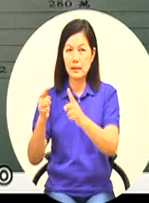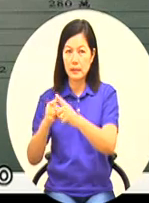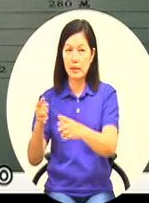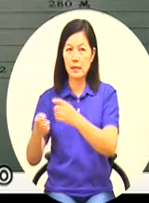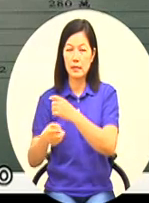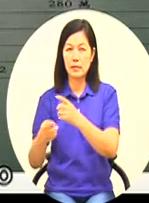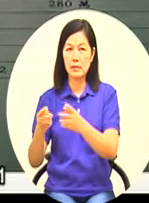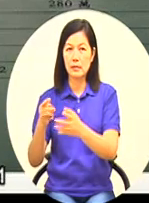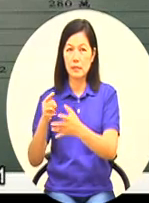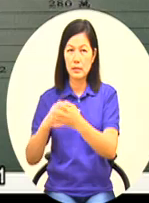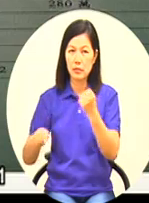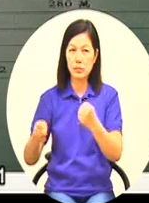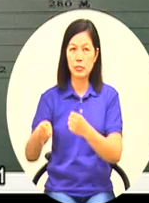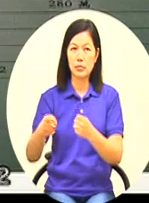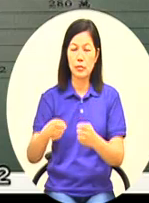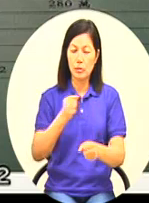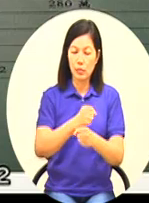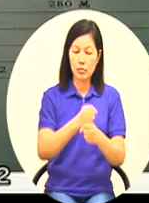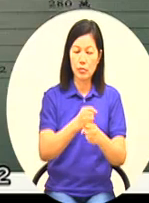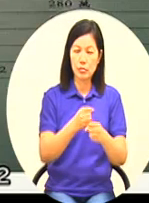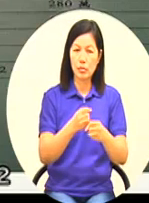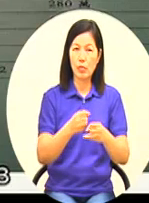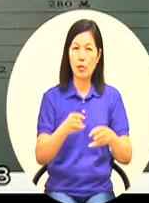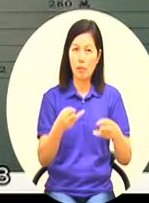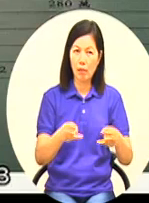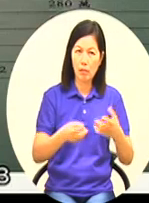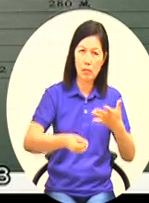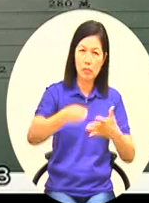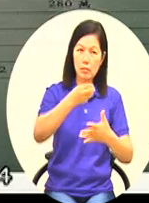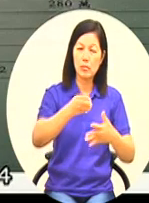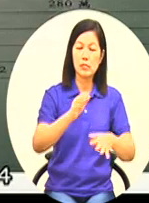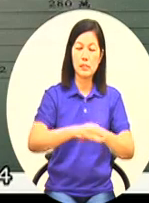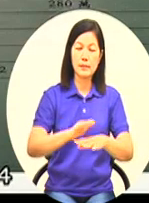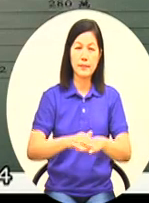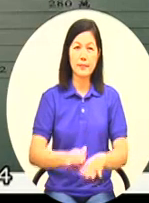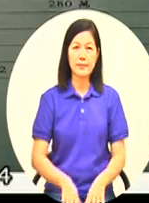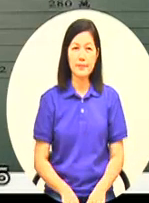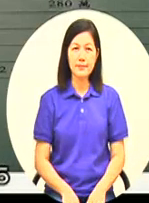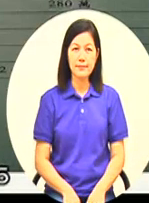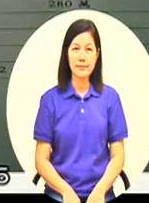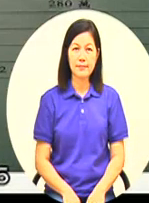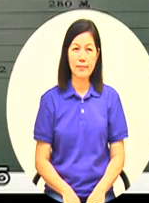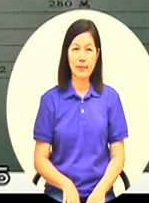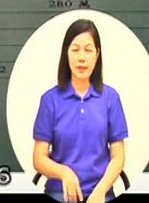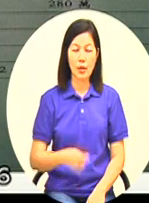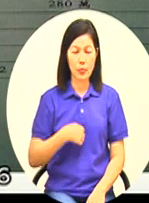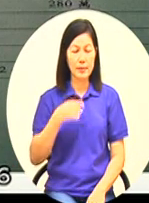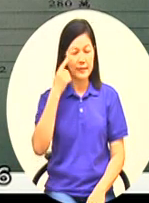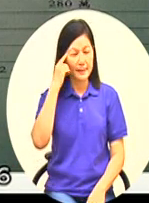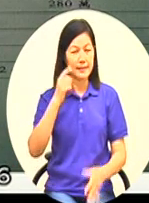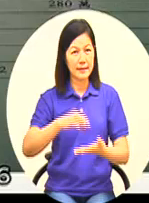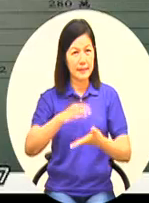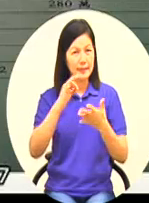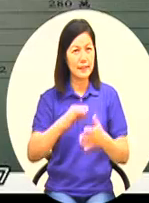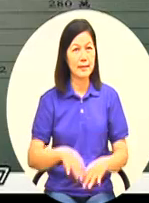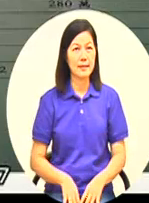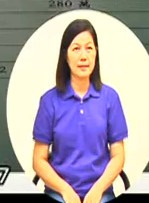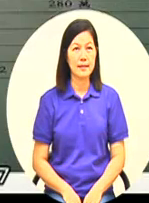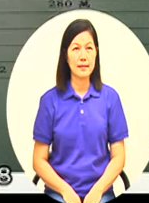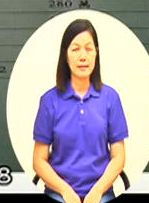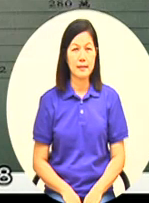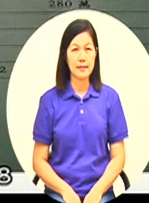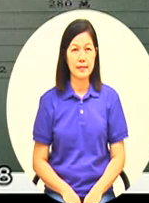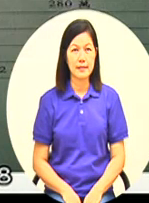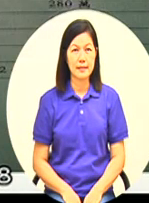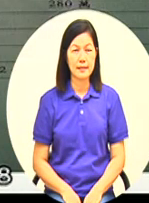这个工作量可以提升它的效率。那在这里也要请局长，我是建议在这个冲洗